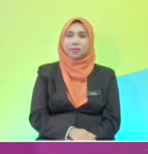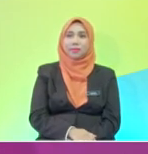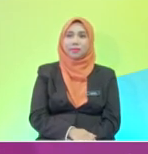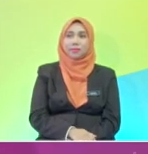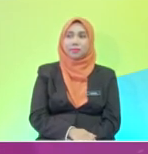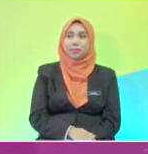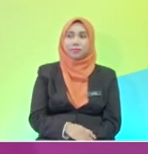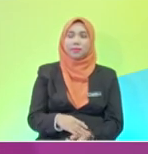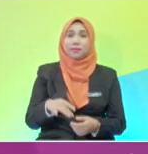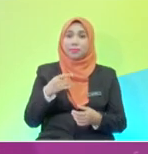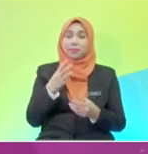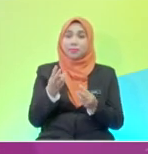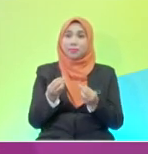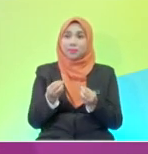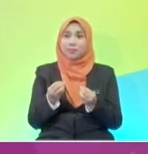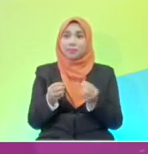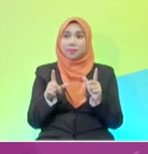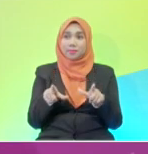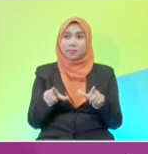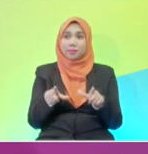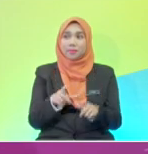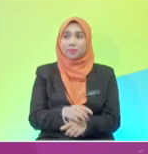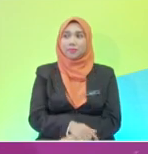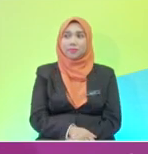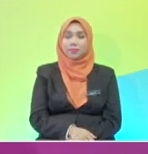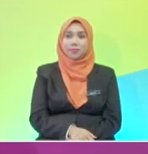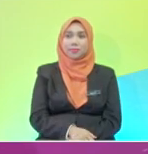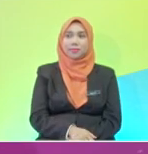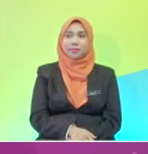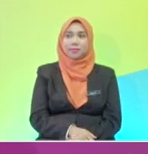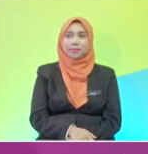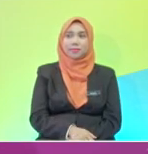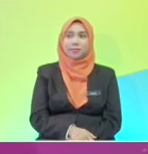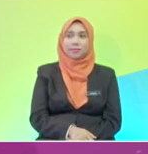kita akan gunting di sini oke